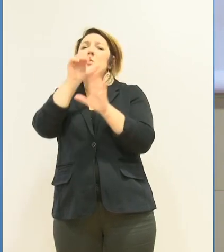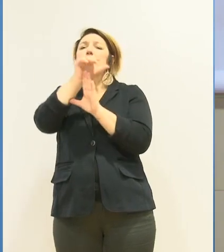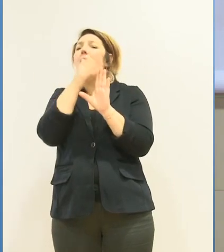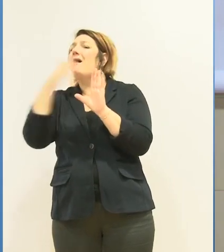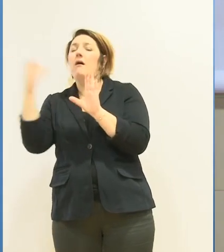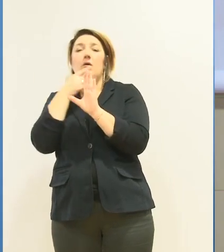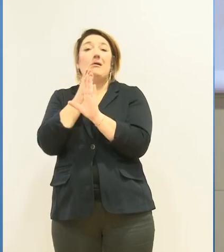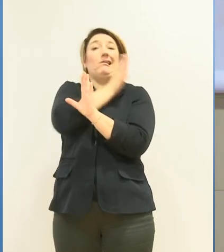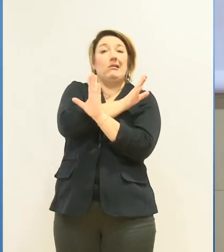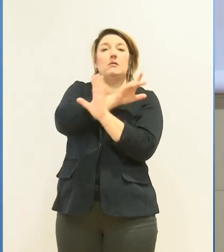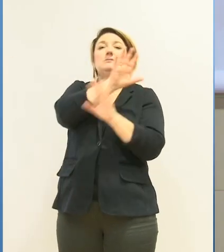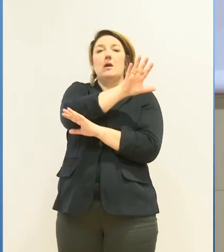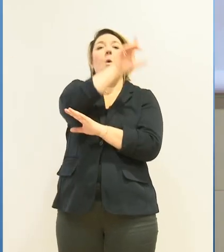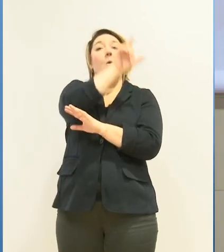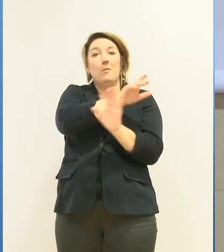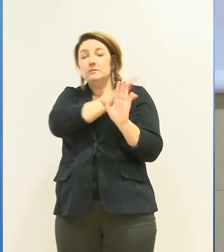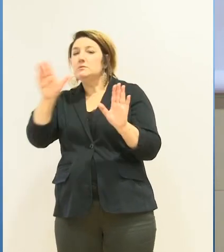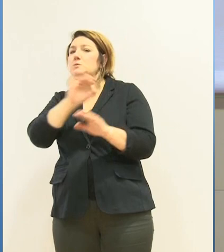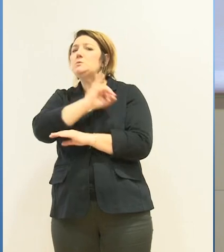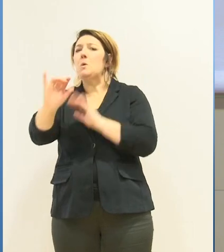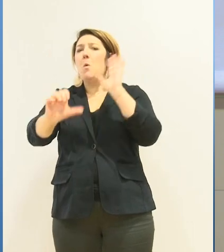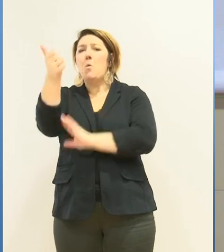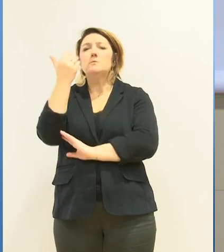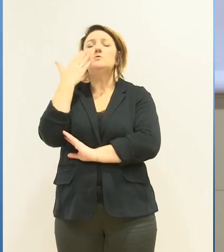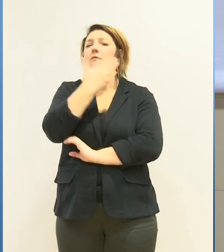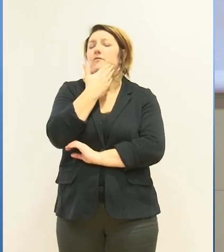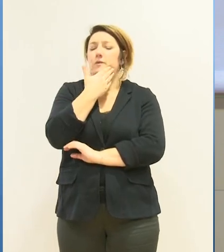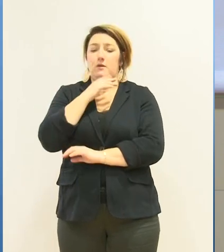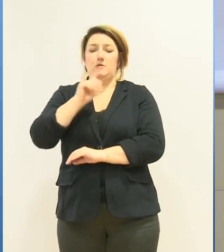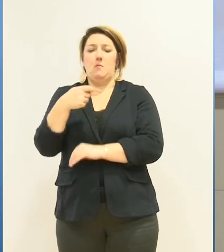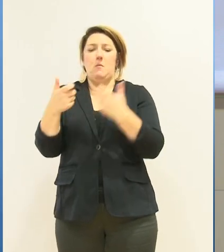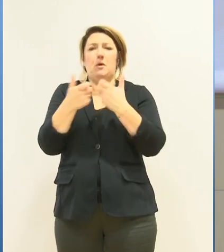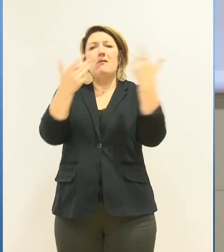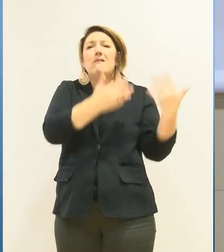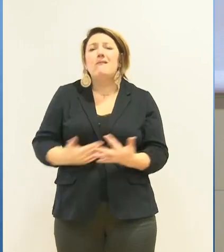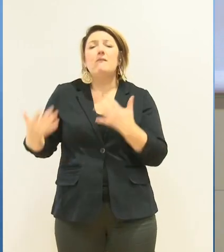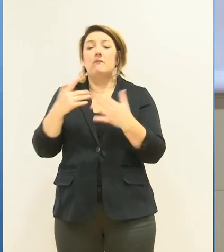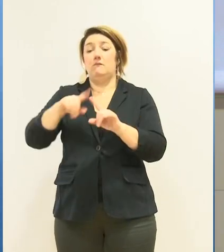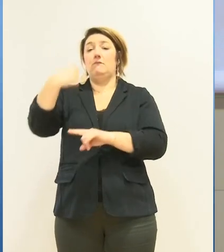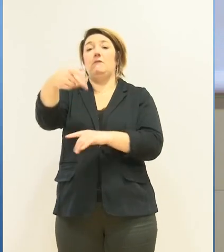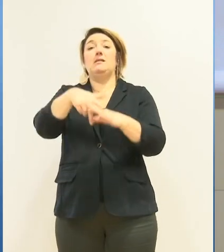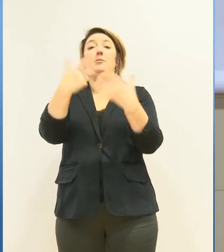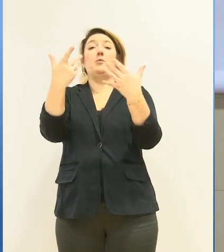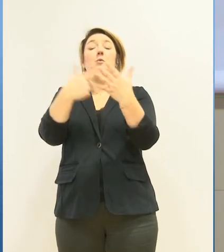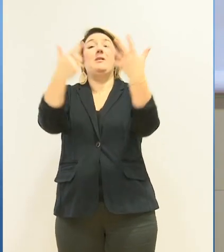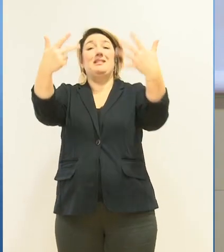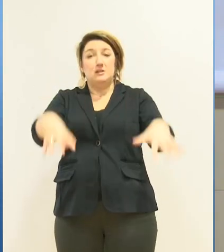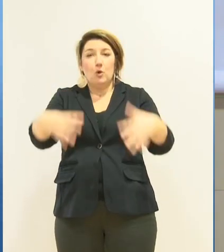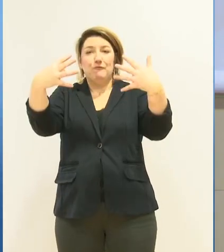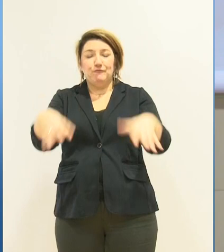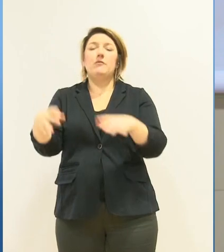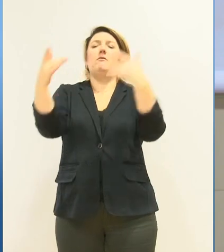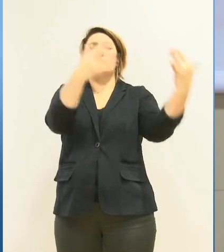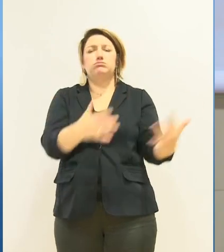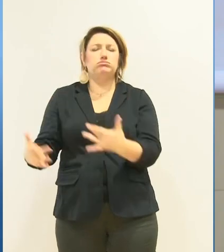temps elle s'arrêtera le 11 janvier son coût sera évalué début 2019 elle a été prise à titre exceptionnel